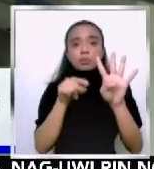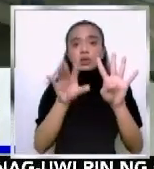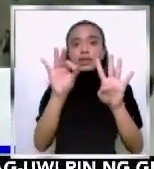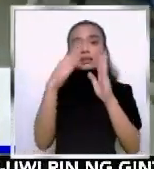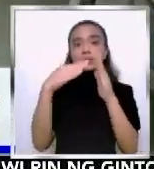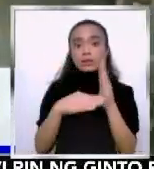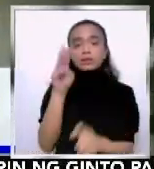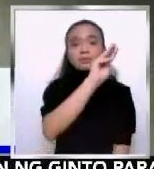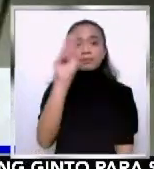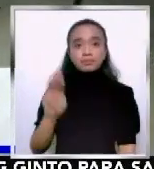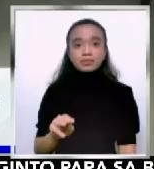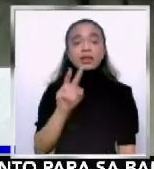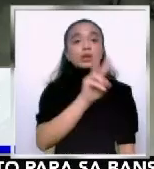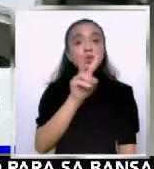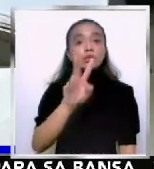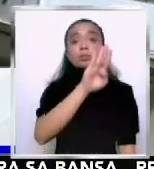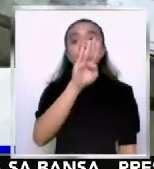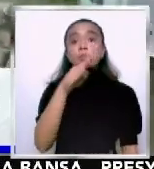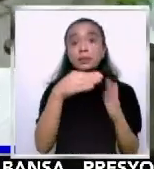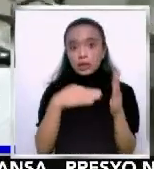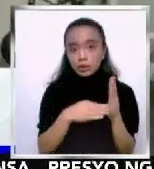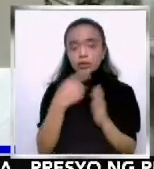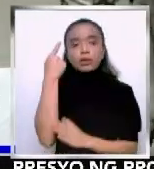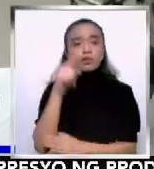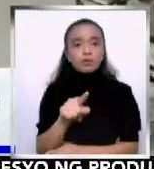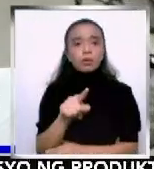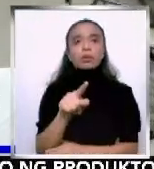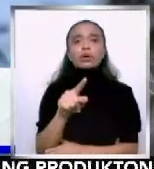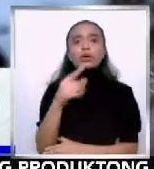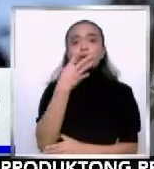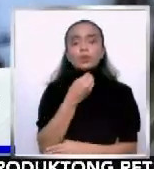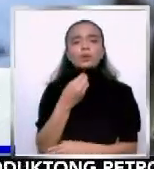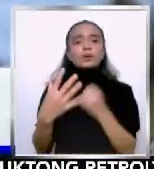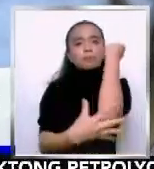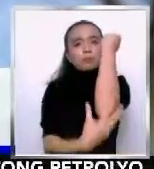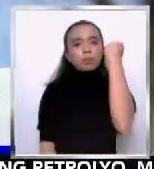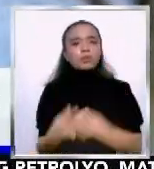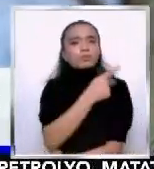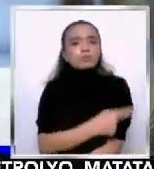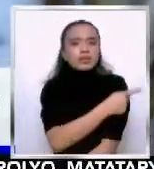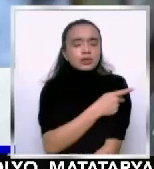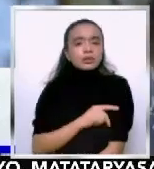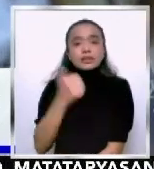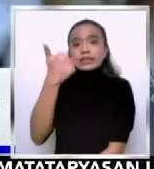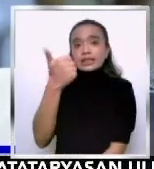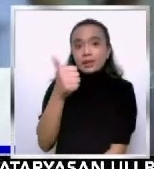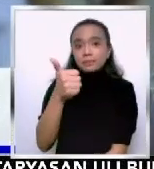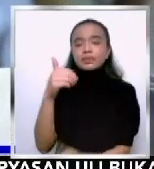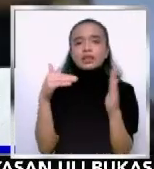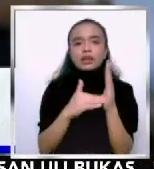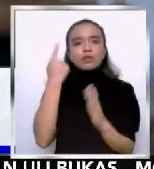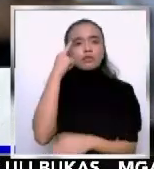22 billion naman ang nakalaan bilang tulong sa mahigit 2 milyong mahihirap na pasyente. 10,000 piso ang tulong sa kada